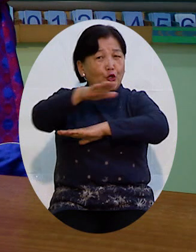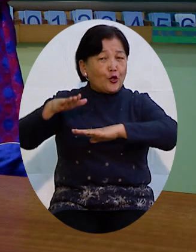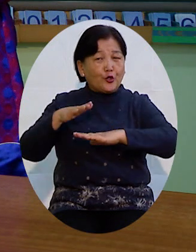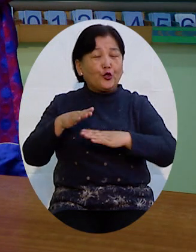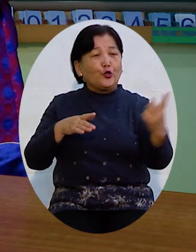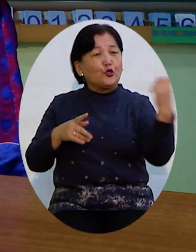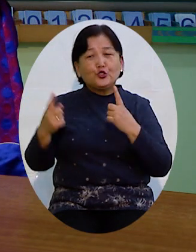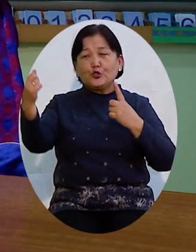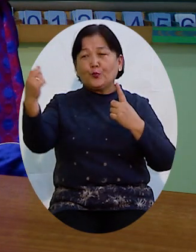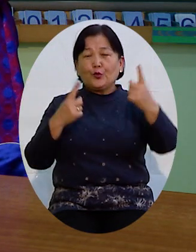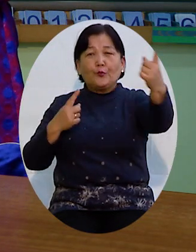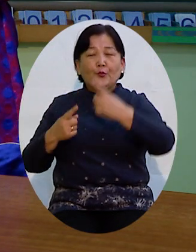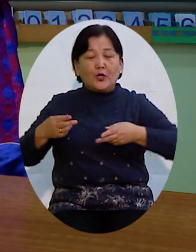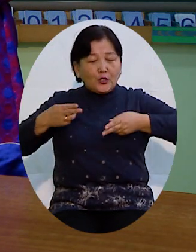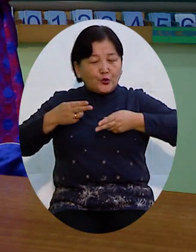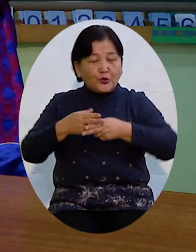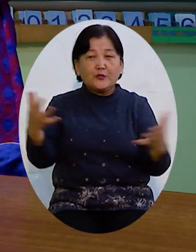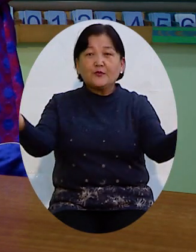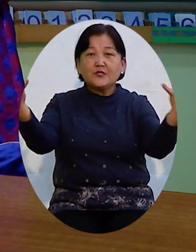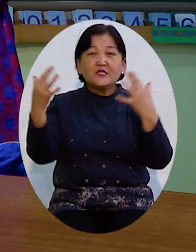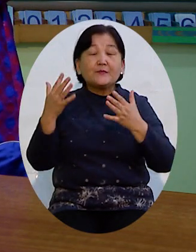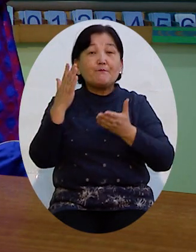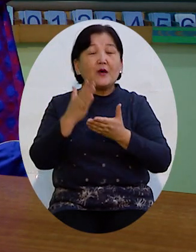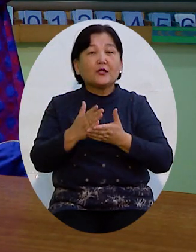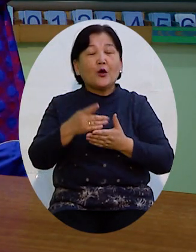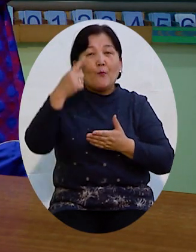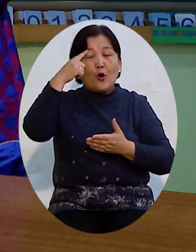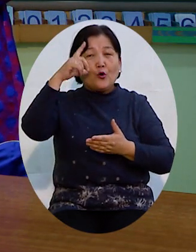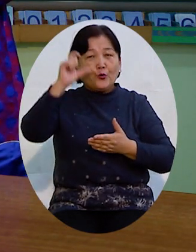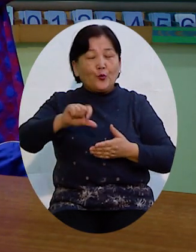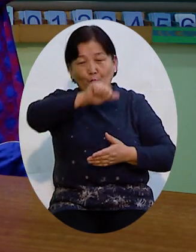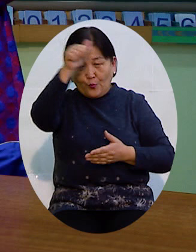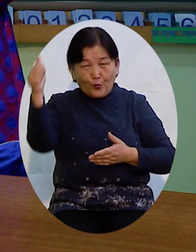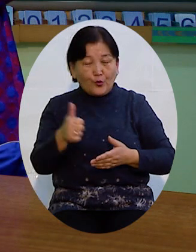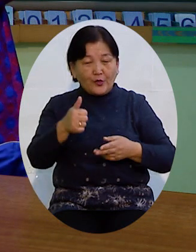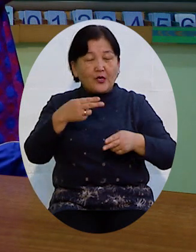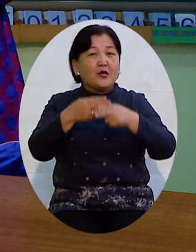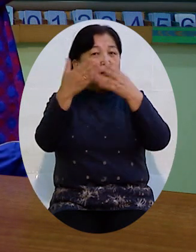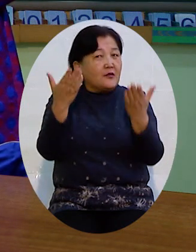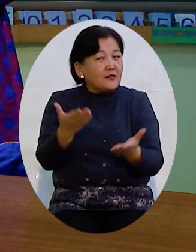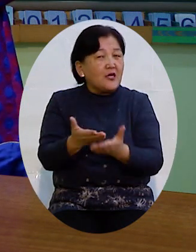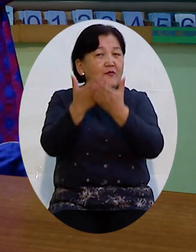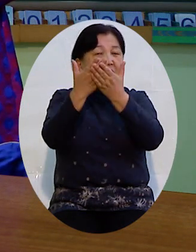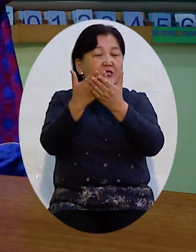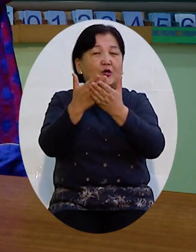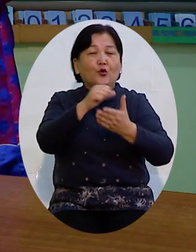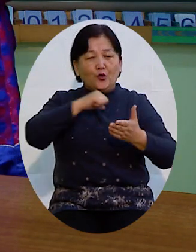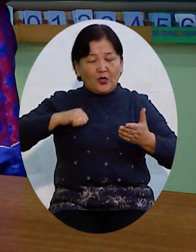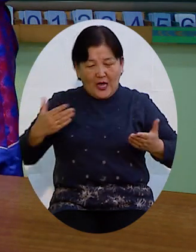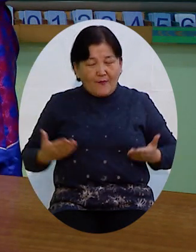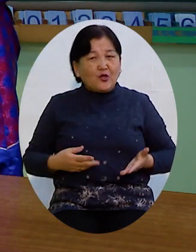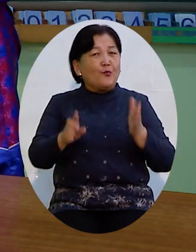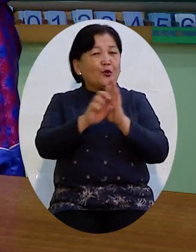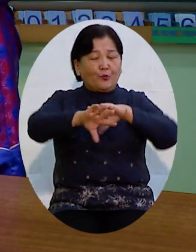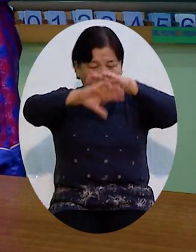бүрээс тусламж явуулсан. Монгол хүн болгон чадах ядах ирвих дэрвихээрээ хөдөлж байсан.